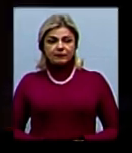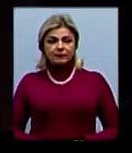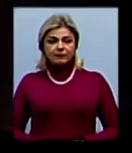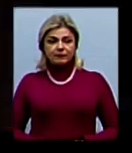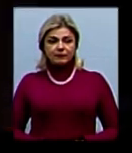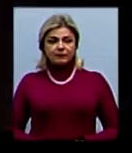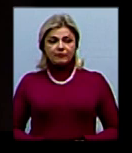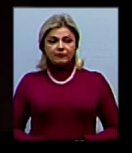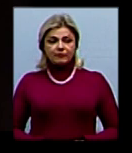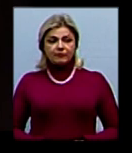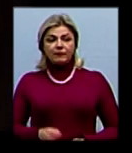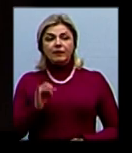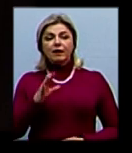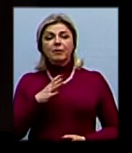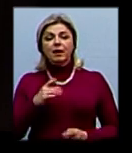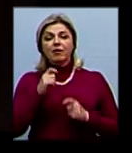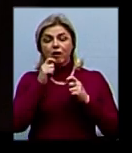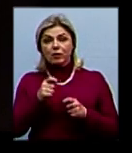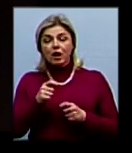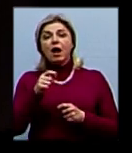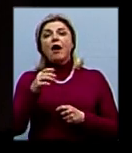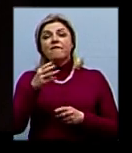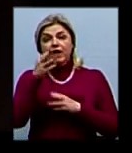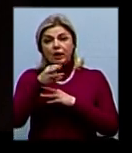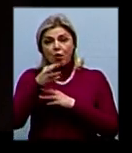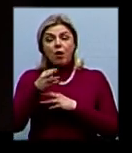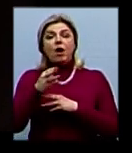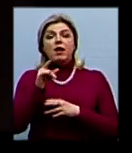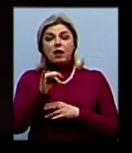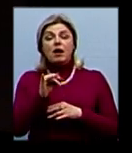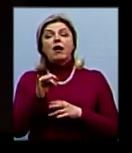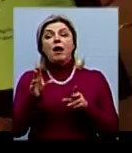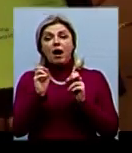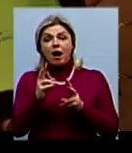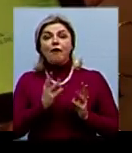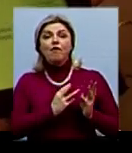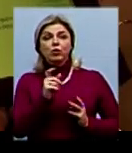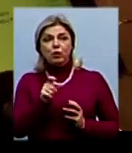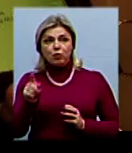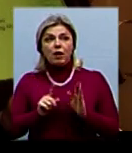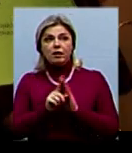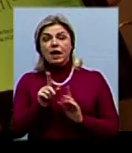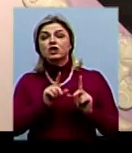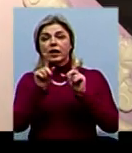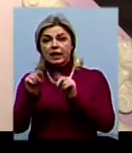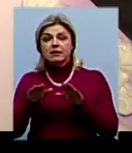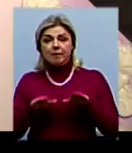Серед присутніх Олег Хусаїнов. Працюючи відеооператором, паралельно, як волонтер почав їздити до зони АТО